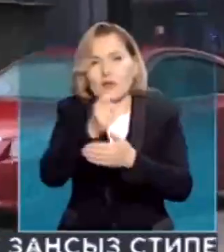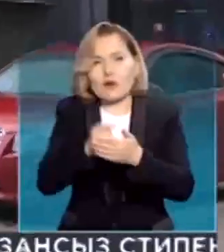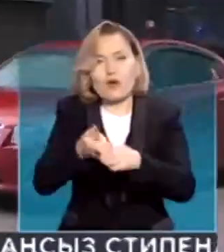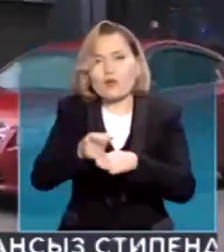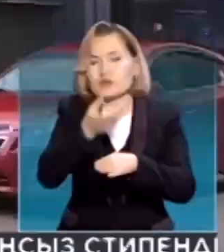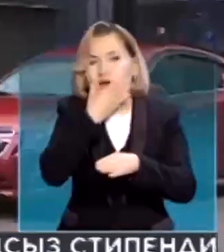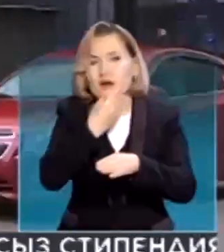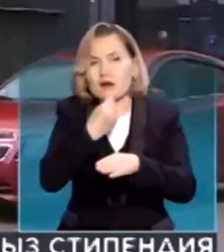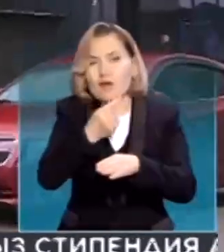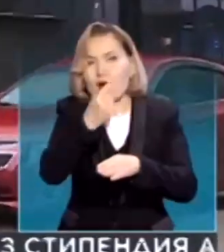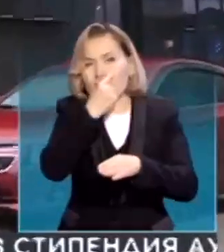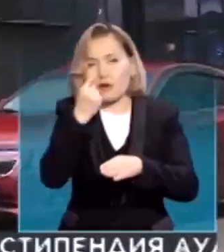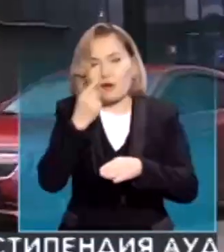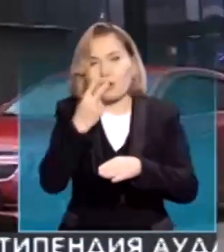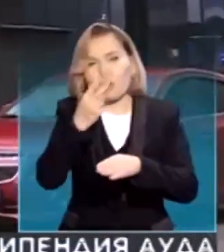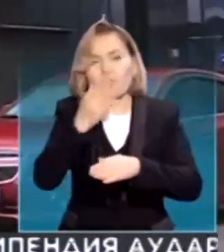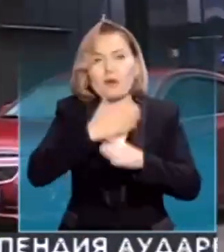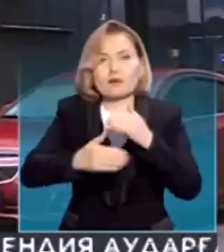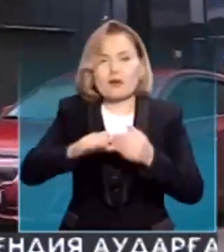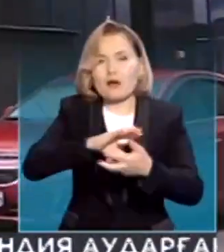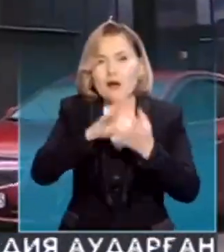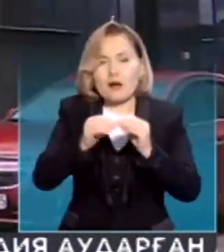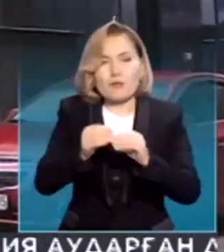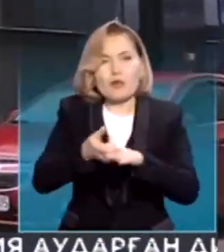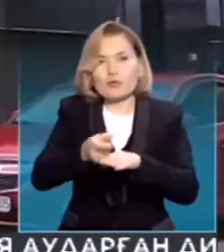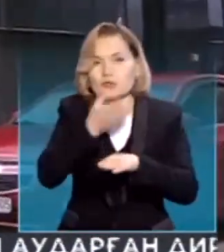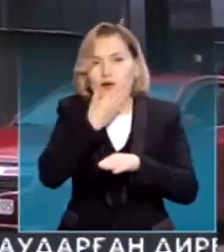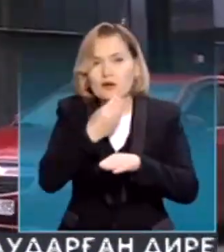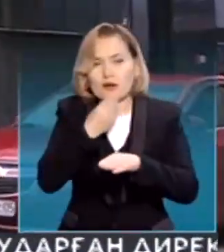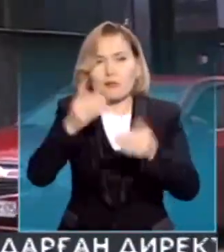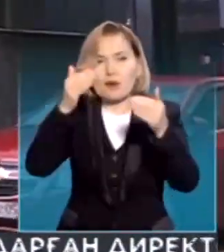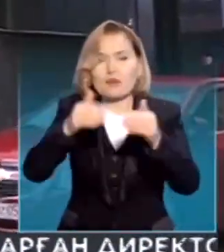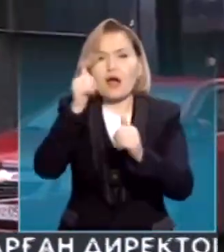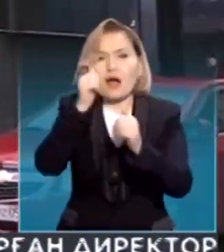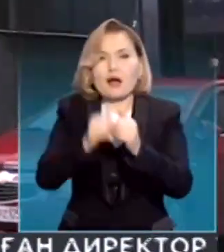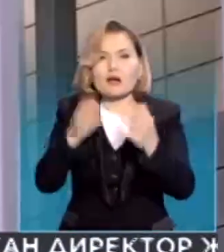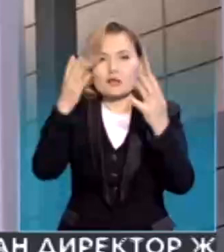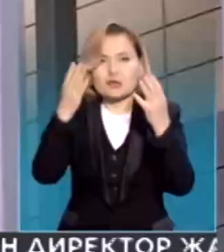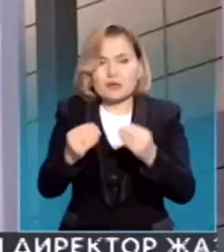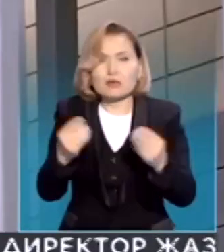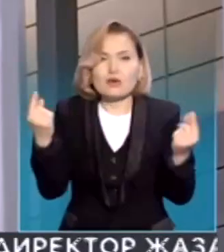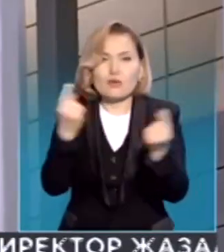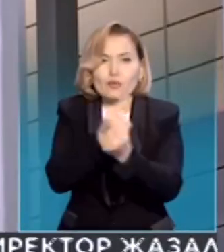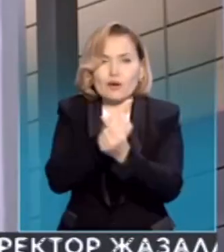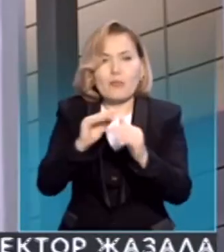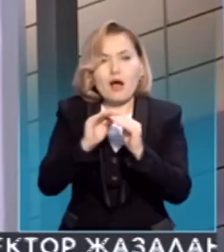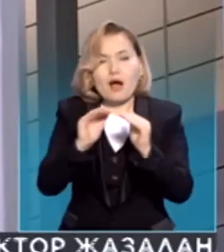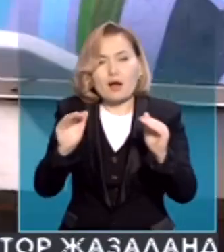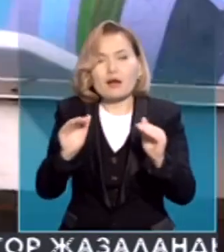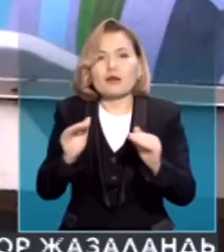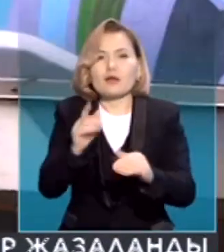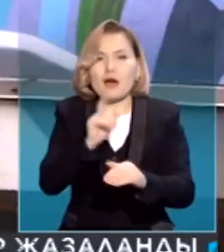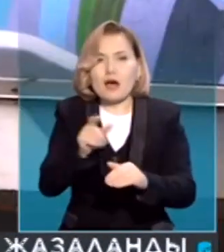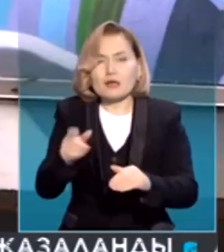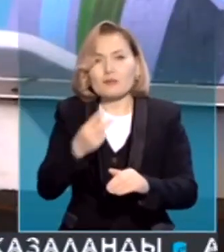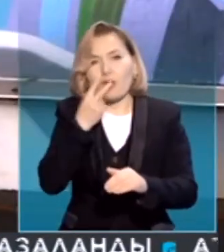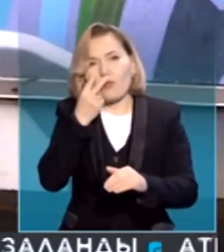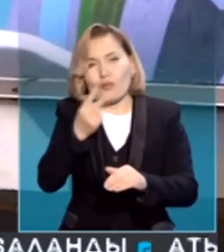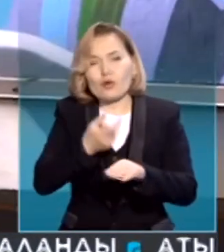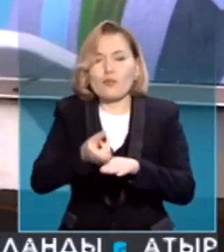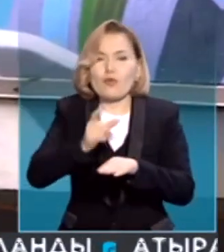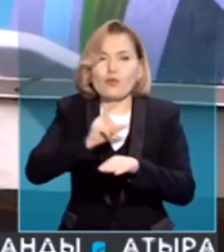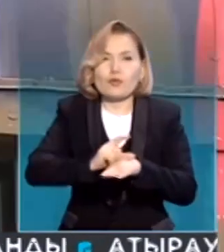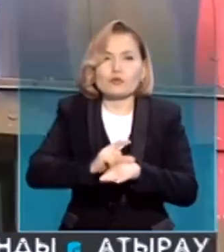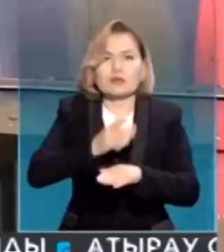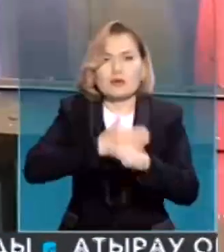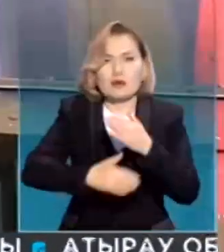көз қуантады. Түрлі түсті әрі айшықты туындылар күнделікті күйбең тіршіліктен жалыққан жұрттың жүзіне күлкі ұялатып,